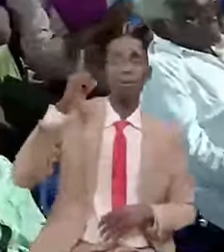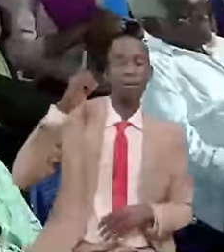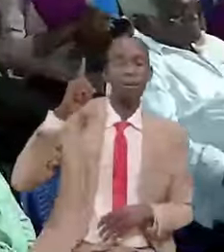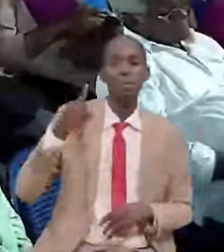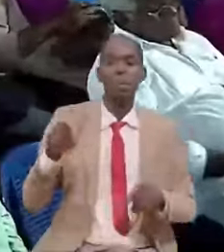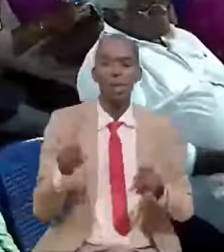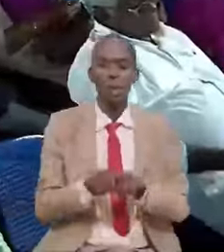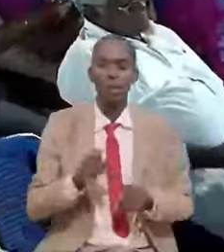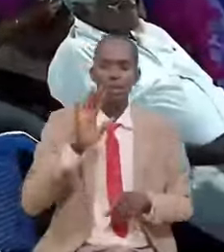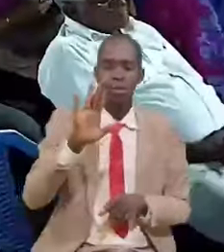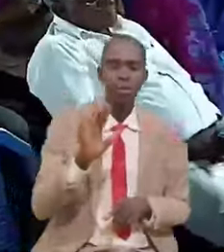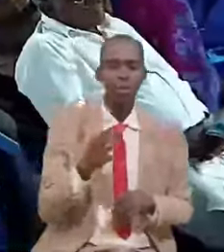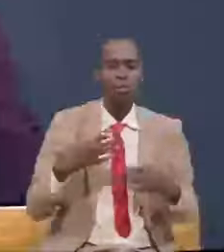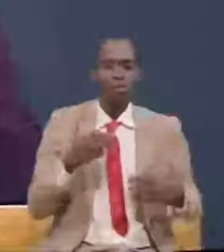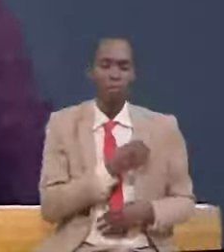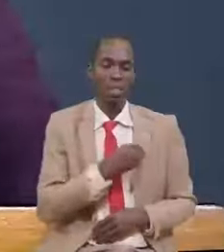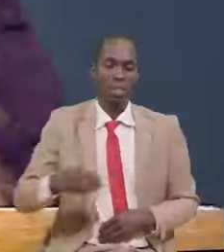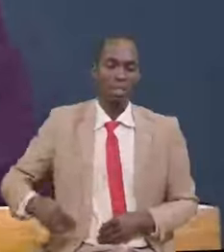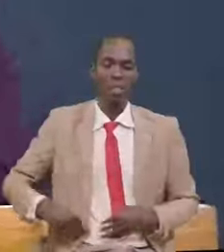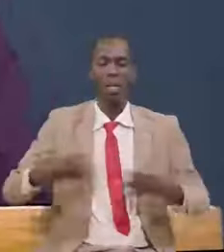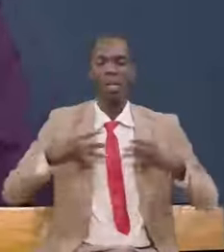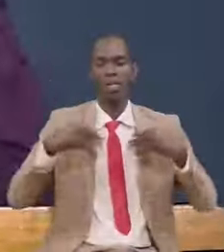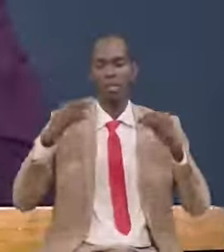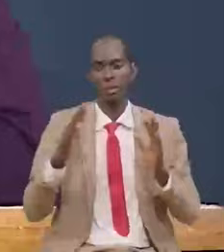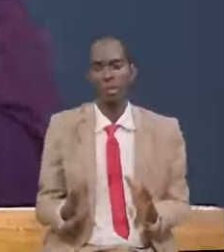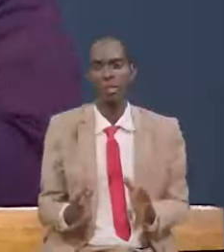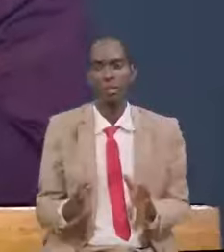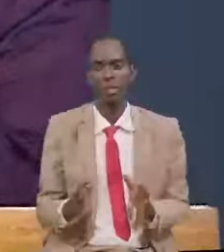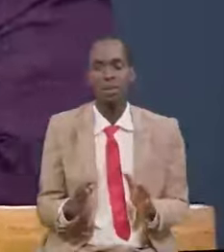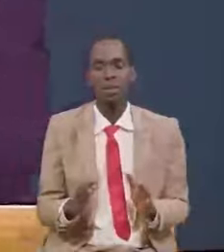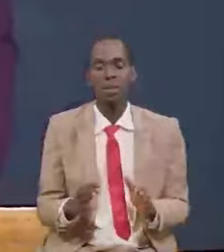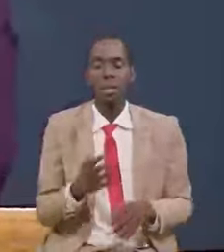et quand tu le reçois comme le Messie, le Guérisseur,